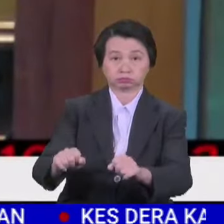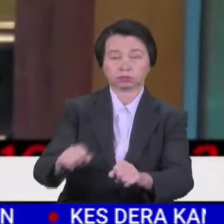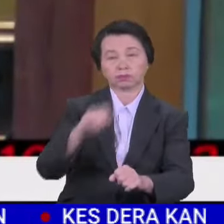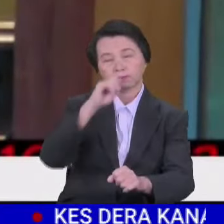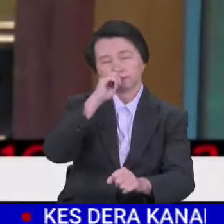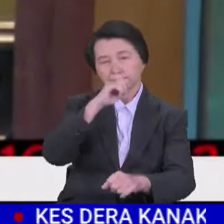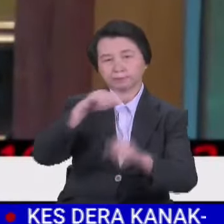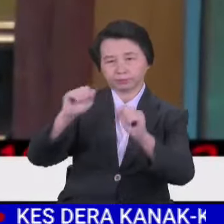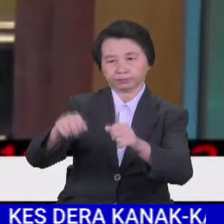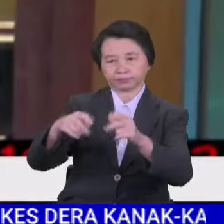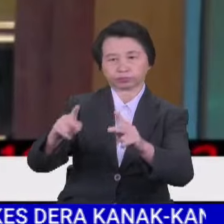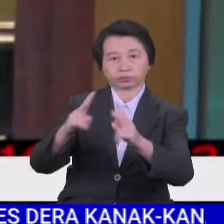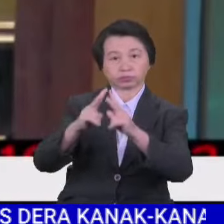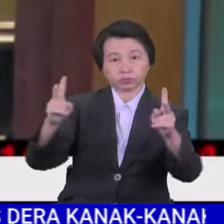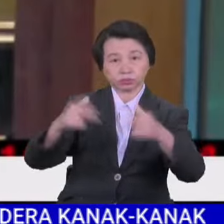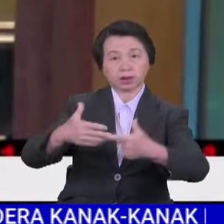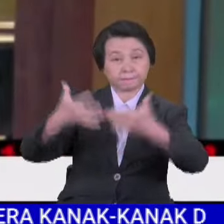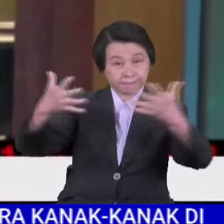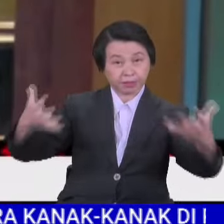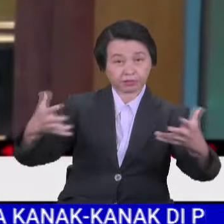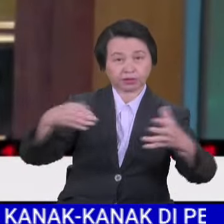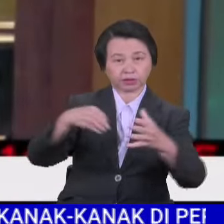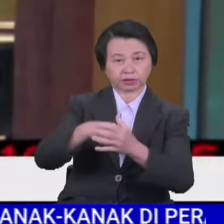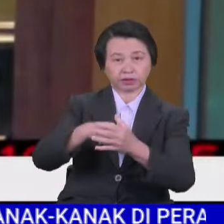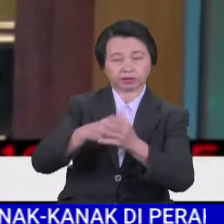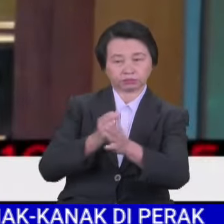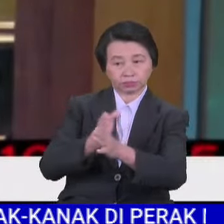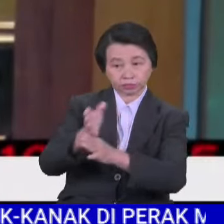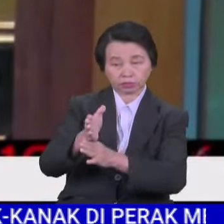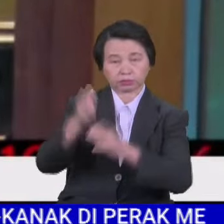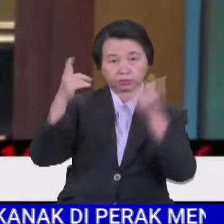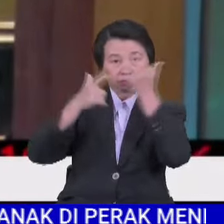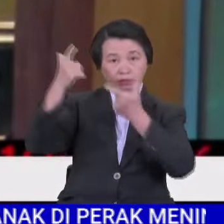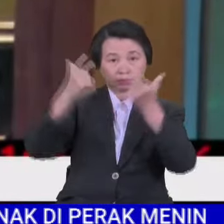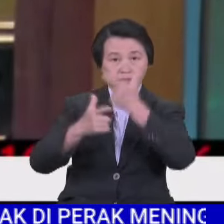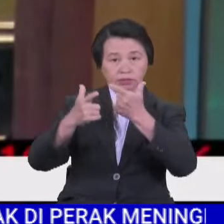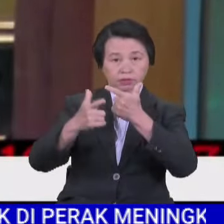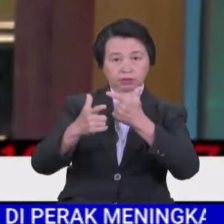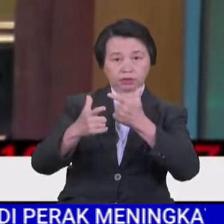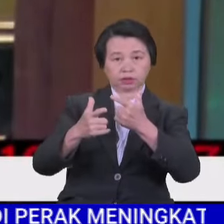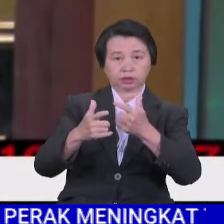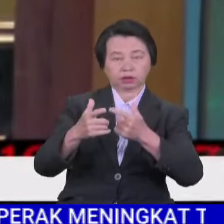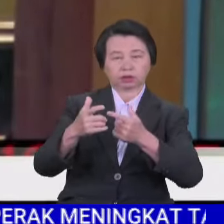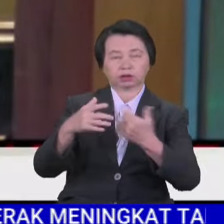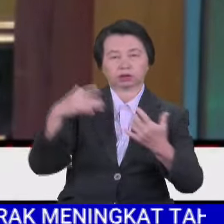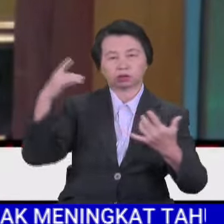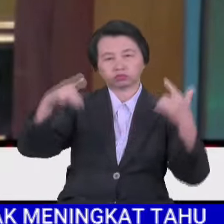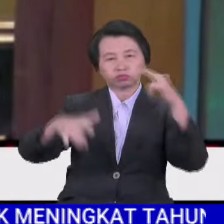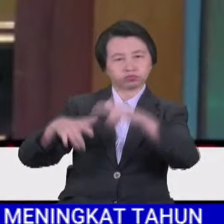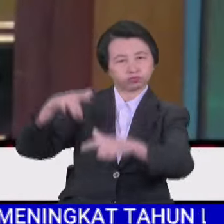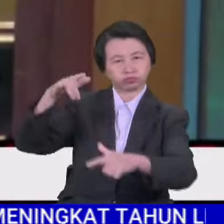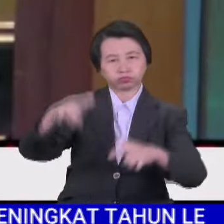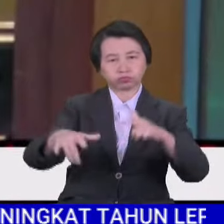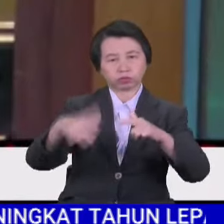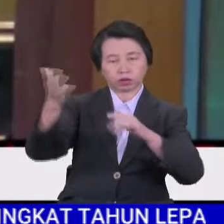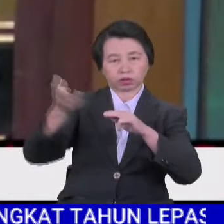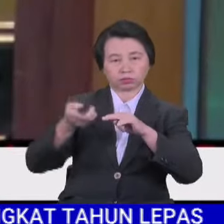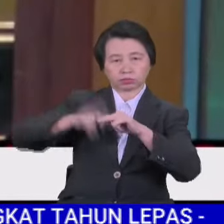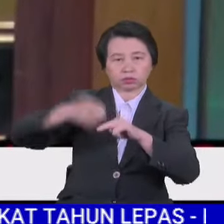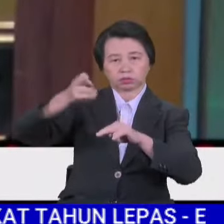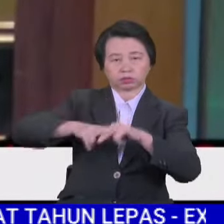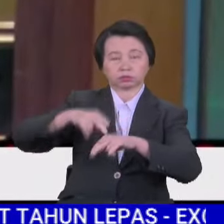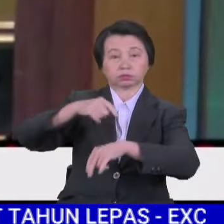yang dalam aliran trafik pasti akan meningkat